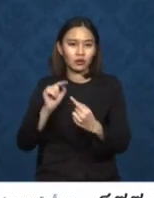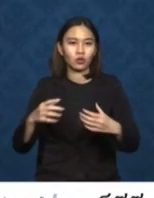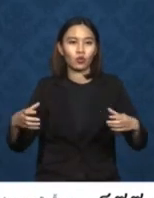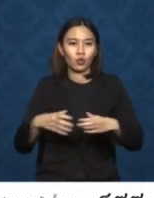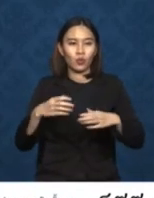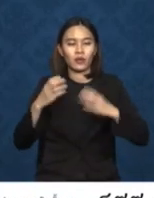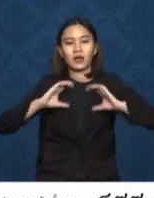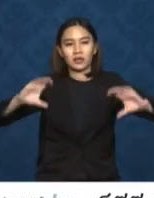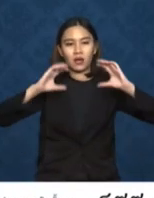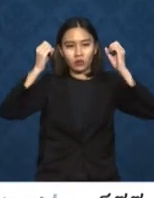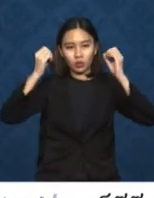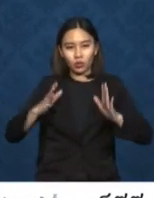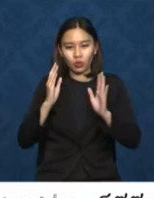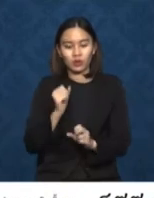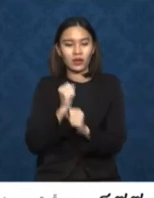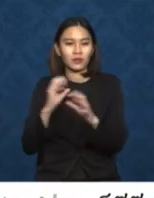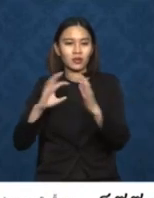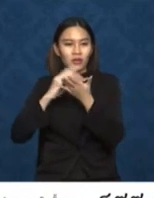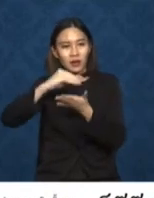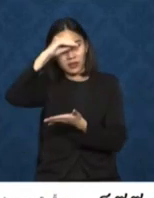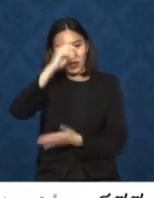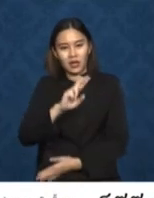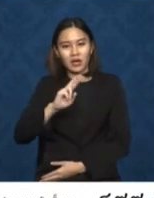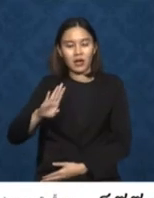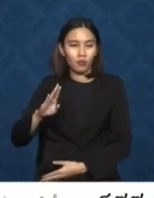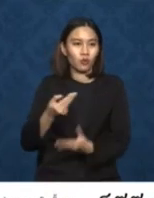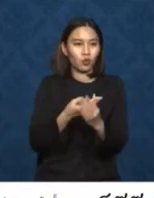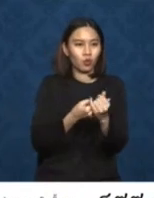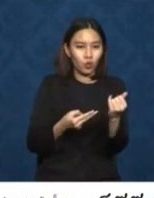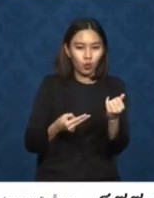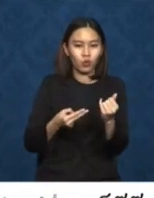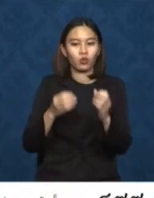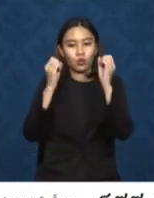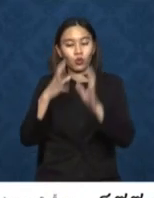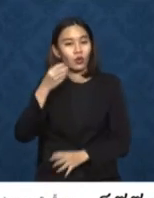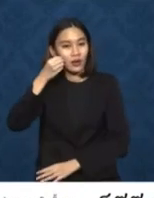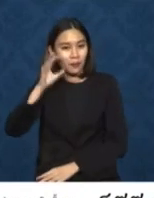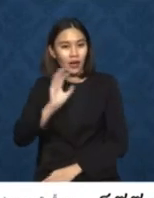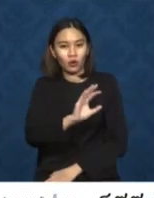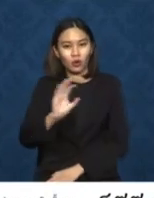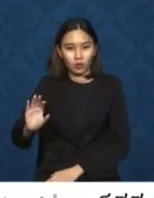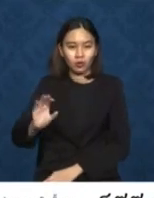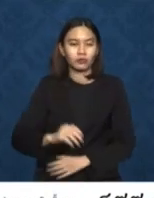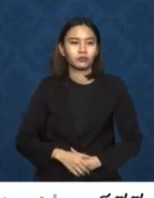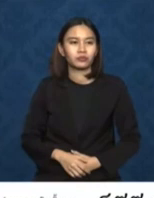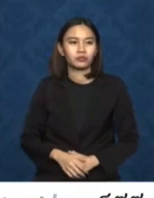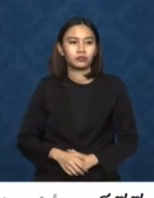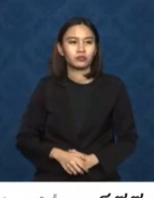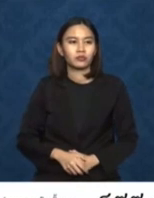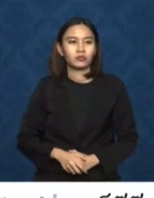ารคู่และปกรณกรการศึกษา ระบบจับคู่คู่คืนถินหรือ Teacher Matching System